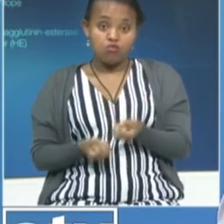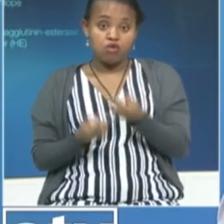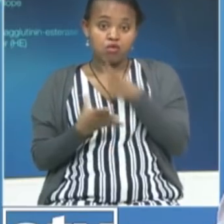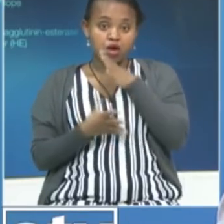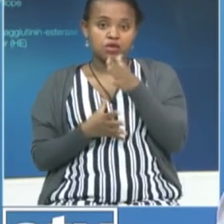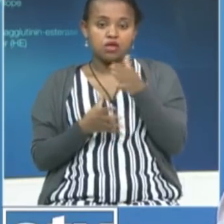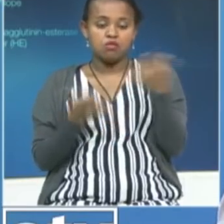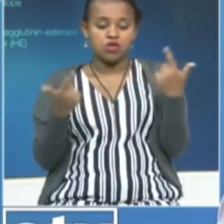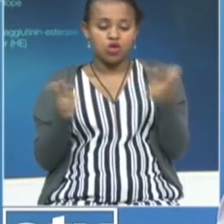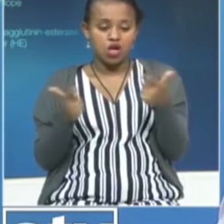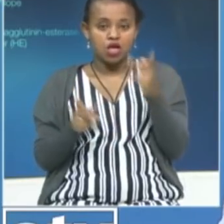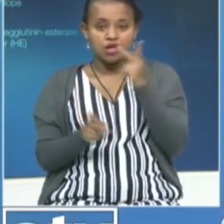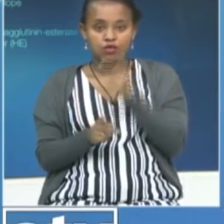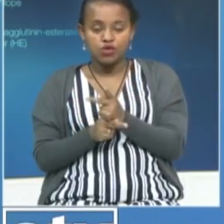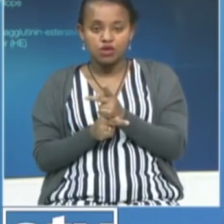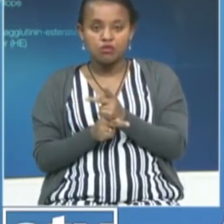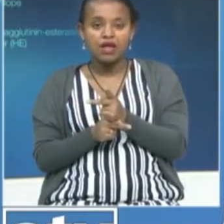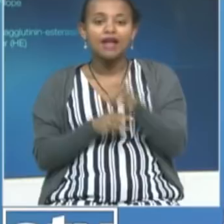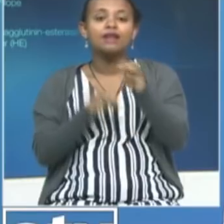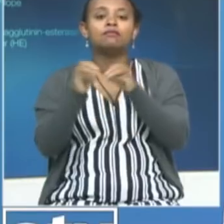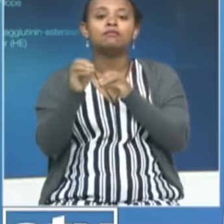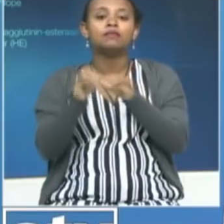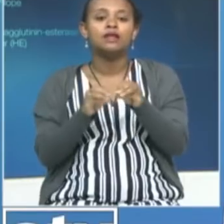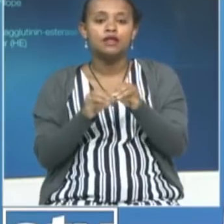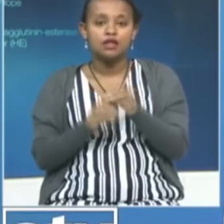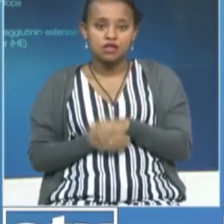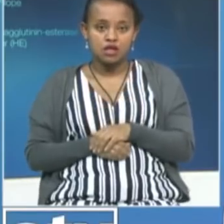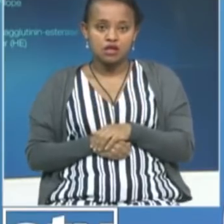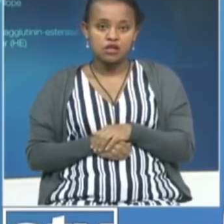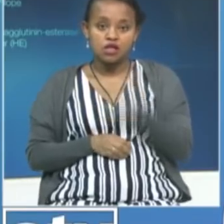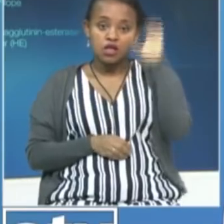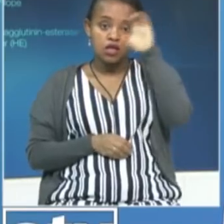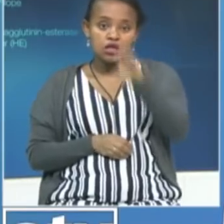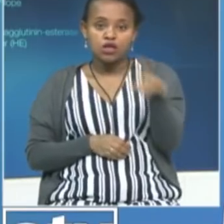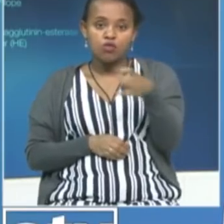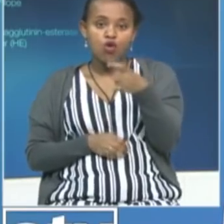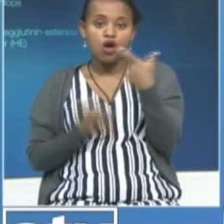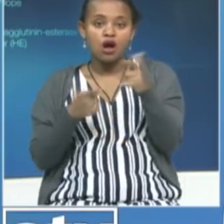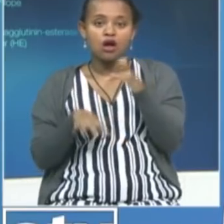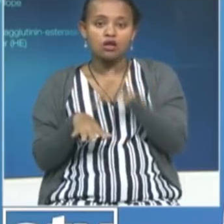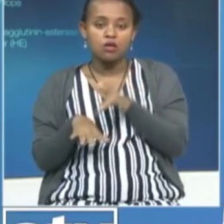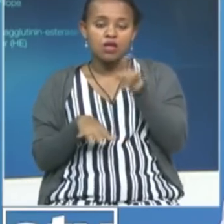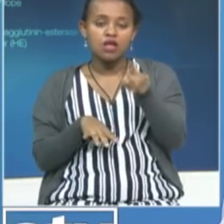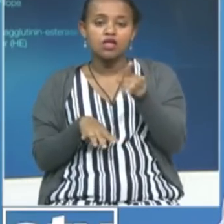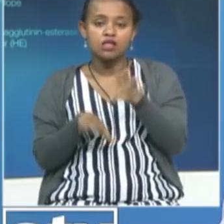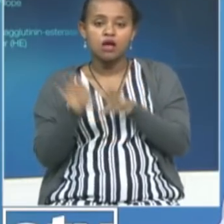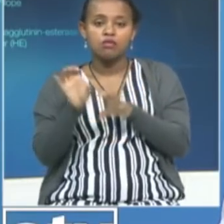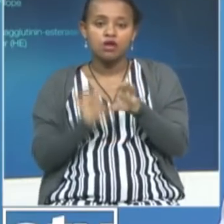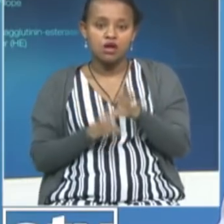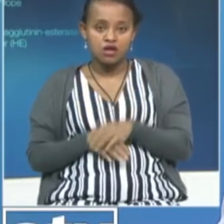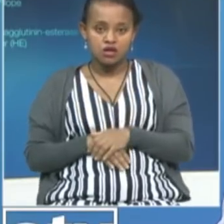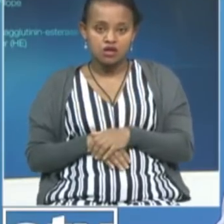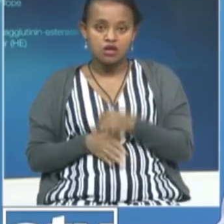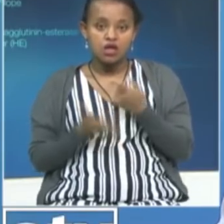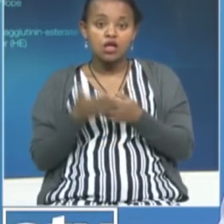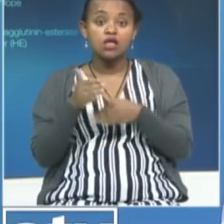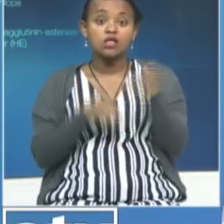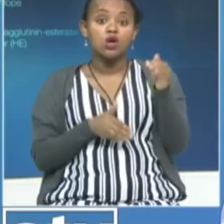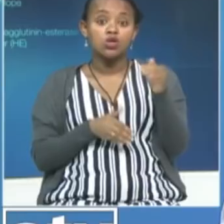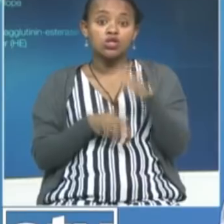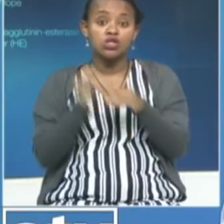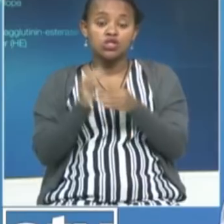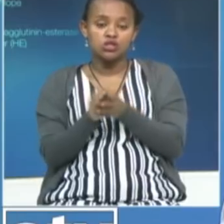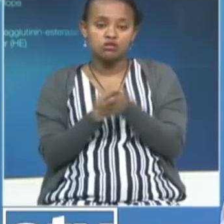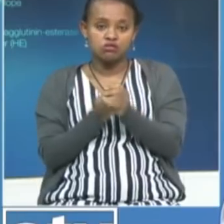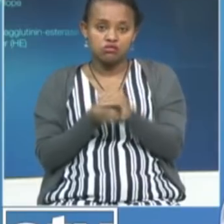በማይበዛባቸው አጋጣሚዎችን ጠብቀን ብንንቀሳቀስ ግድ በሆነበት አጋጣሚዎች ላይ እንደዛ ብናረግ ያ ከዛም ውጪ እጅን